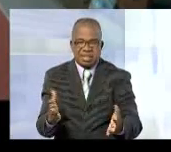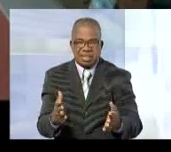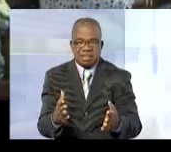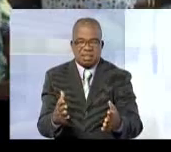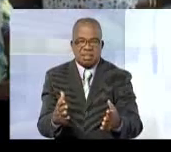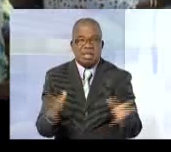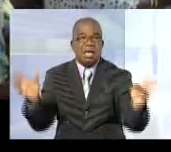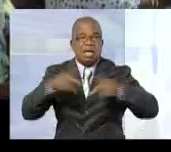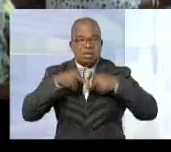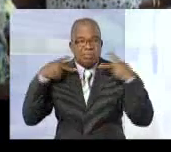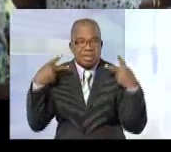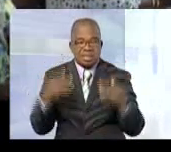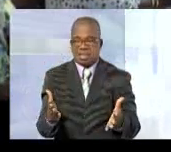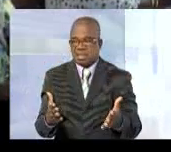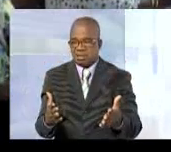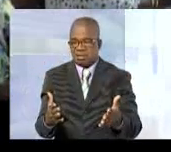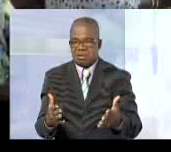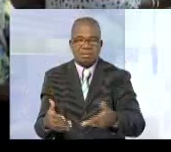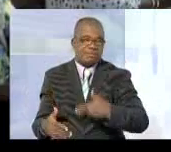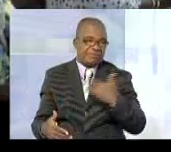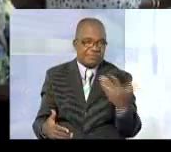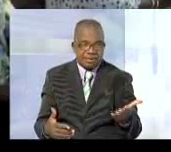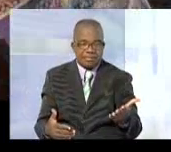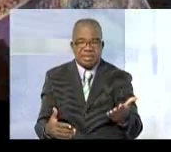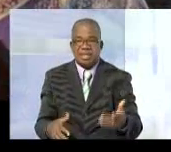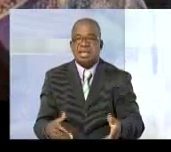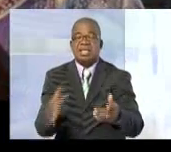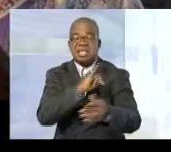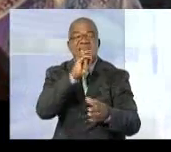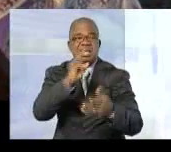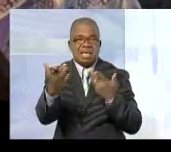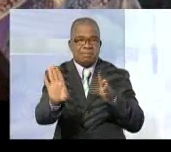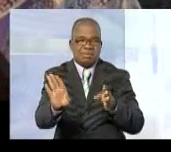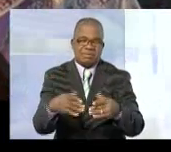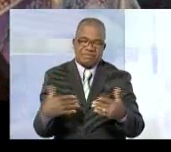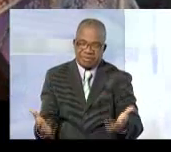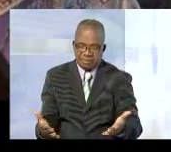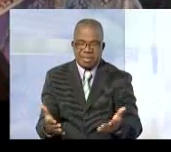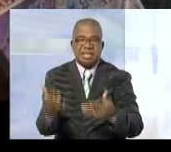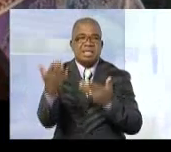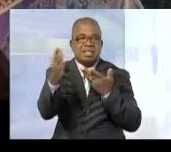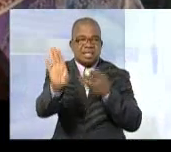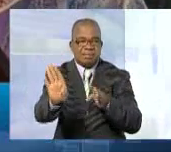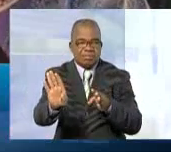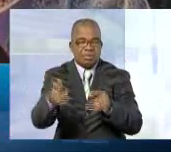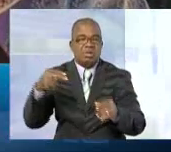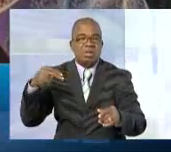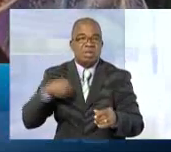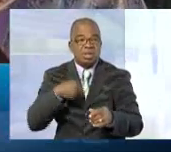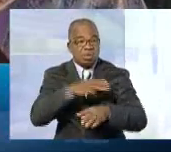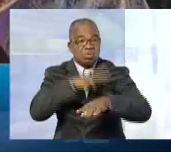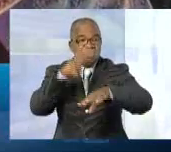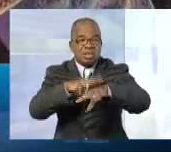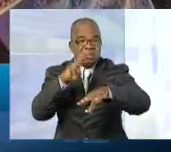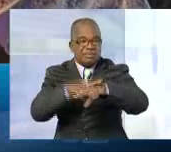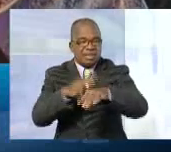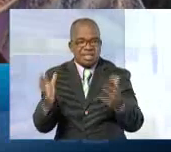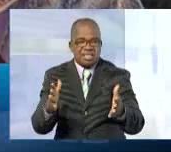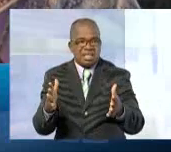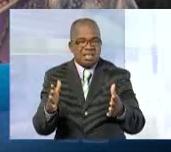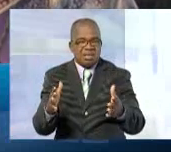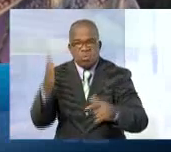Mata ne reste pas vain avec sa disparition. Sa mort nous interpelle, tant elle a été brusque